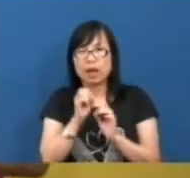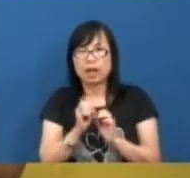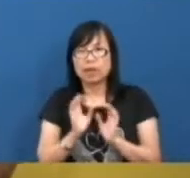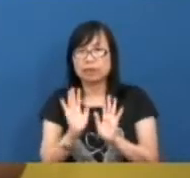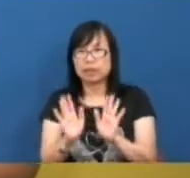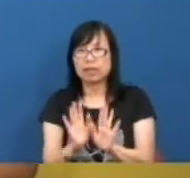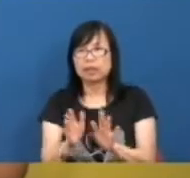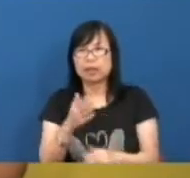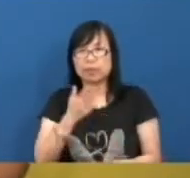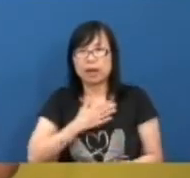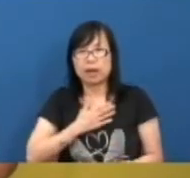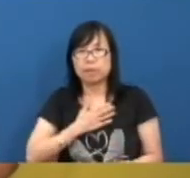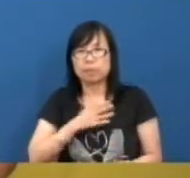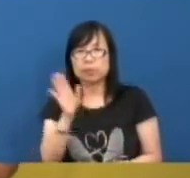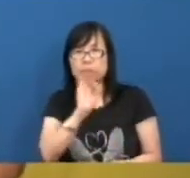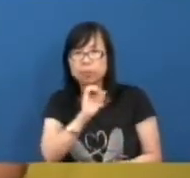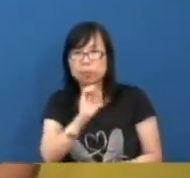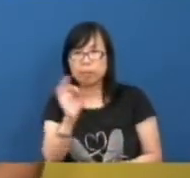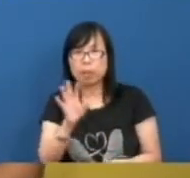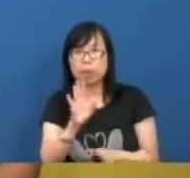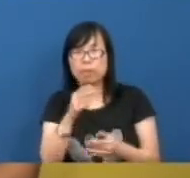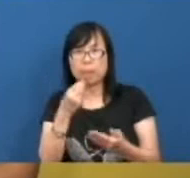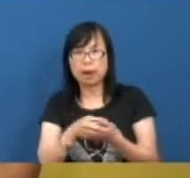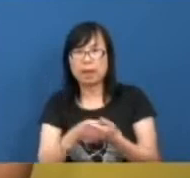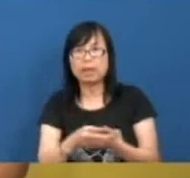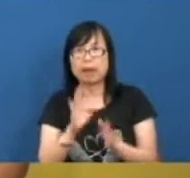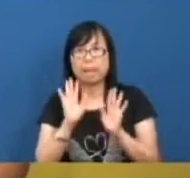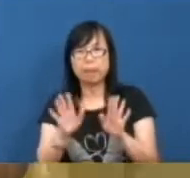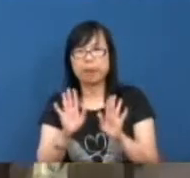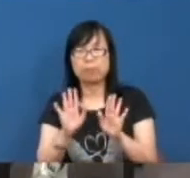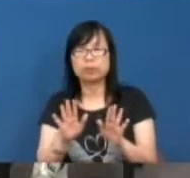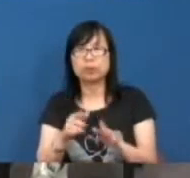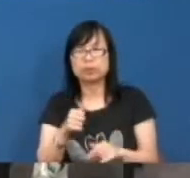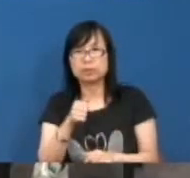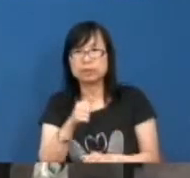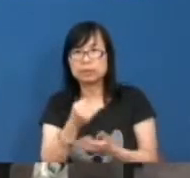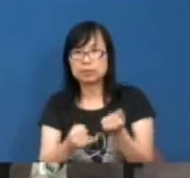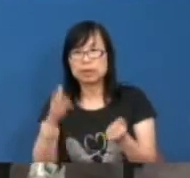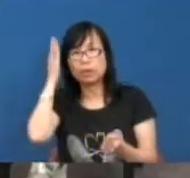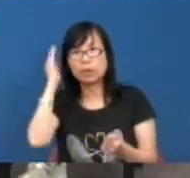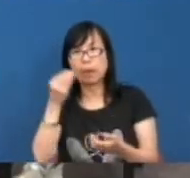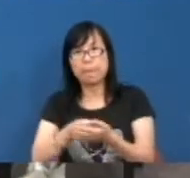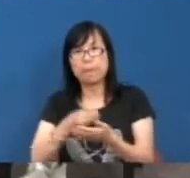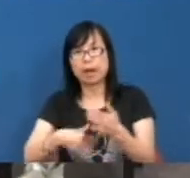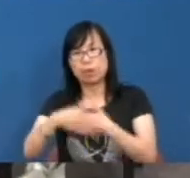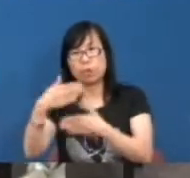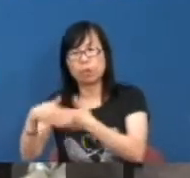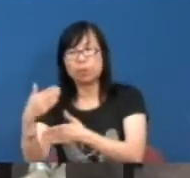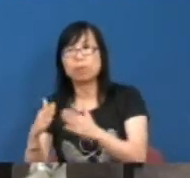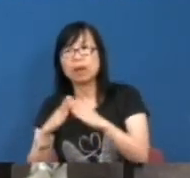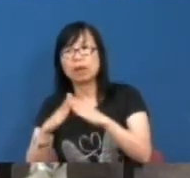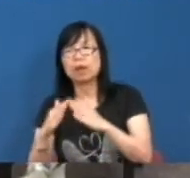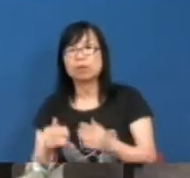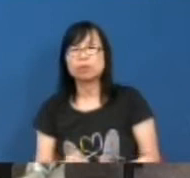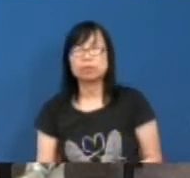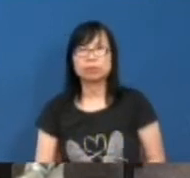為個個都驚下，喂，再唔買我幫唔到個仔女置業啦，唔掂啦咁。咁所以呢個情況都幾緊張。咁但